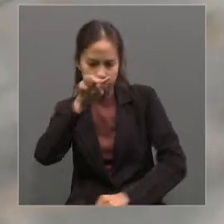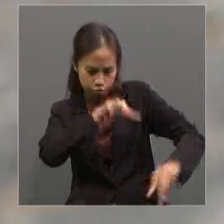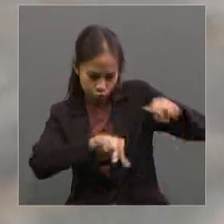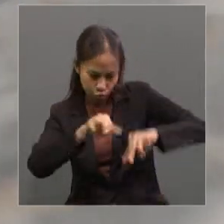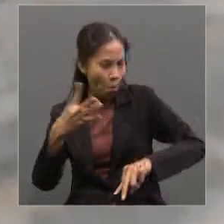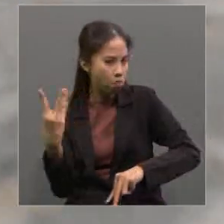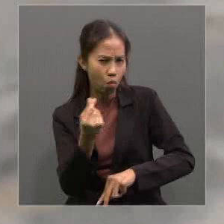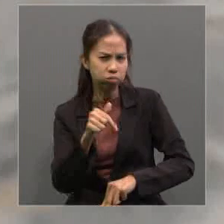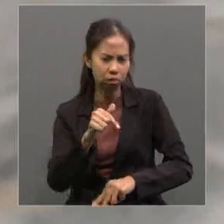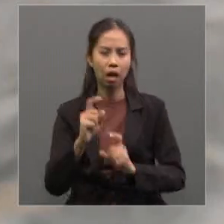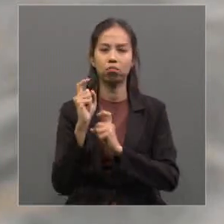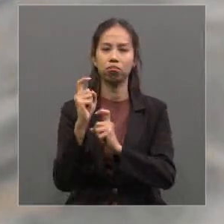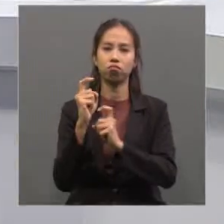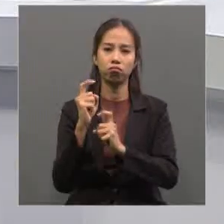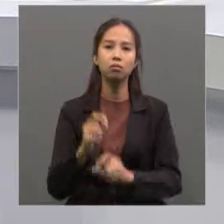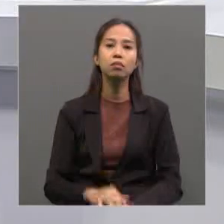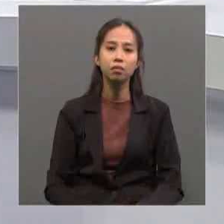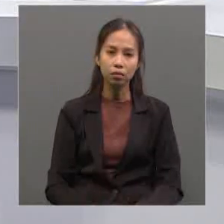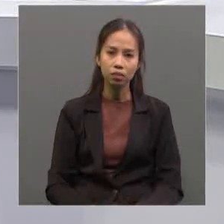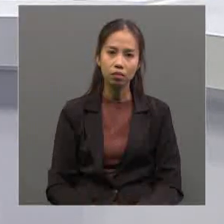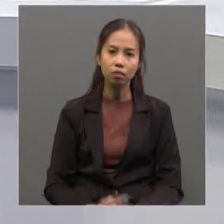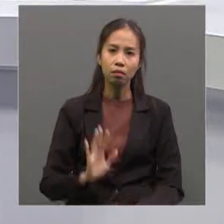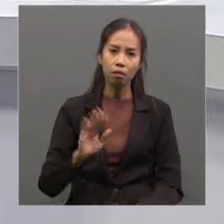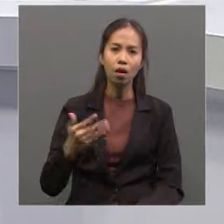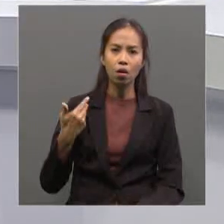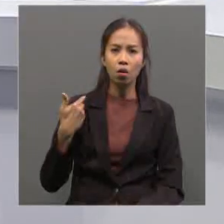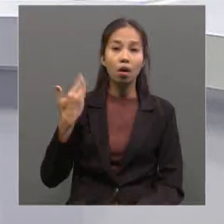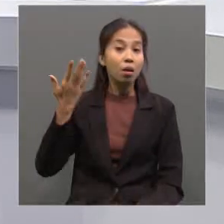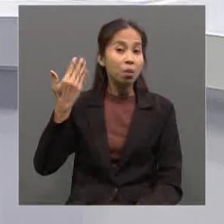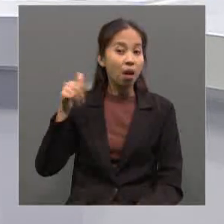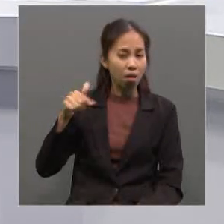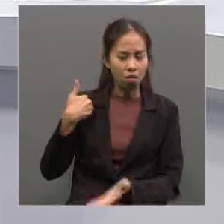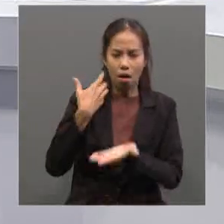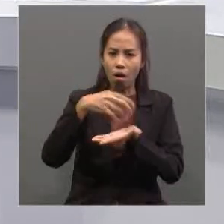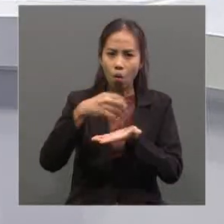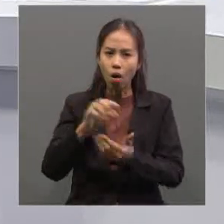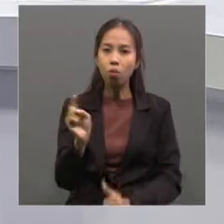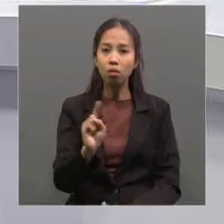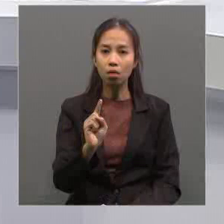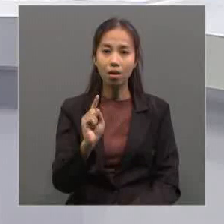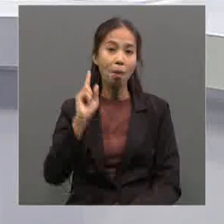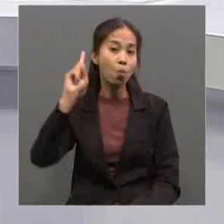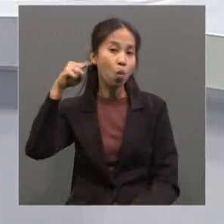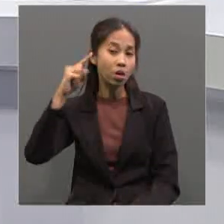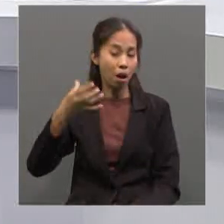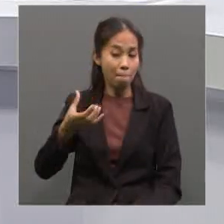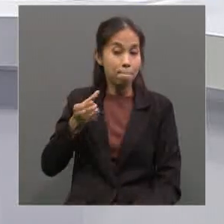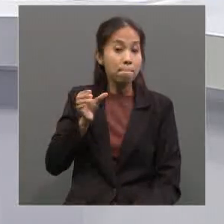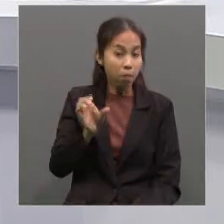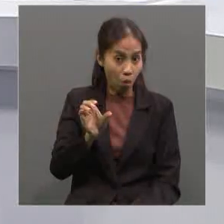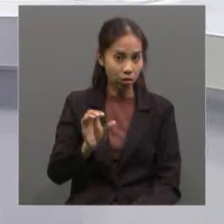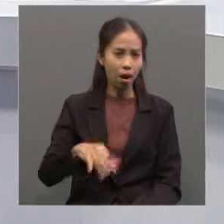ให้เร็วที่สุดด้วยอันตรายมากๆนะฮะ คืออันคนโพสต์อันที ่ เม ื่อ สักครู่คุณสอนเล่าอ่ะอันนั้นคือเป็นผู้หญิงใช่ไหมแต่ว่าณ